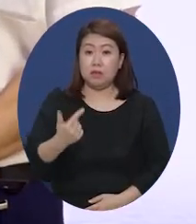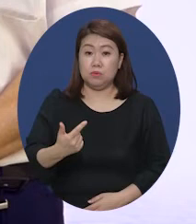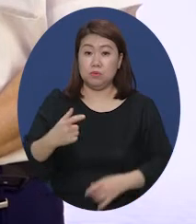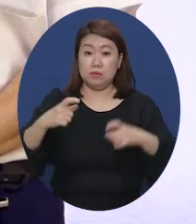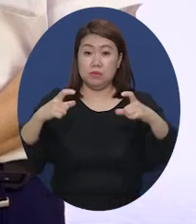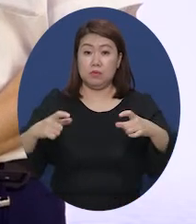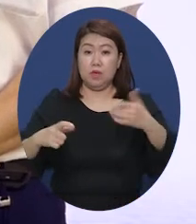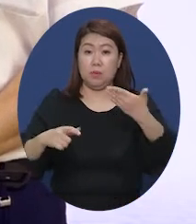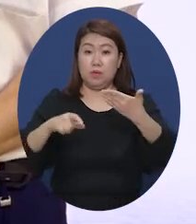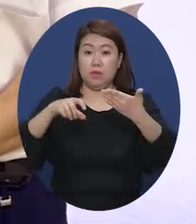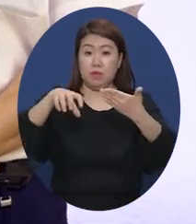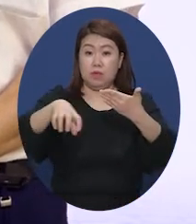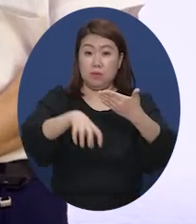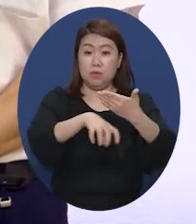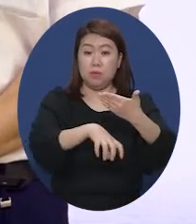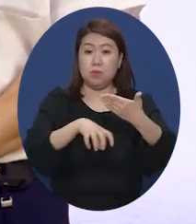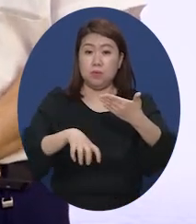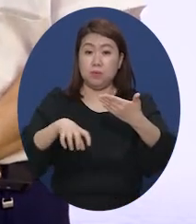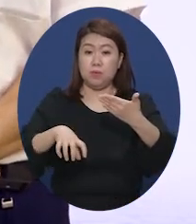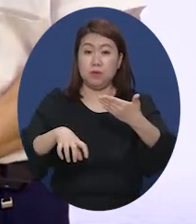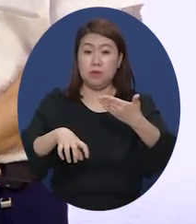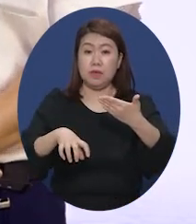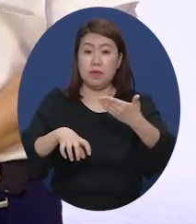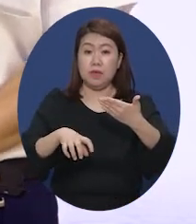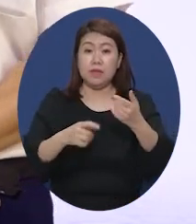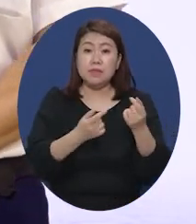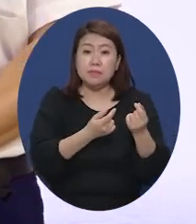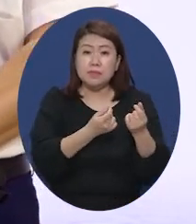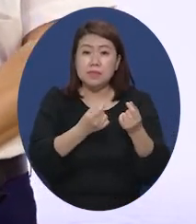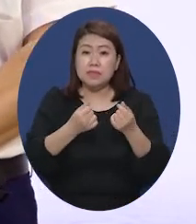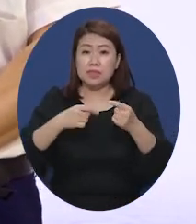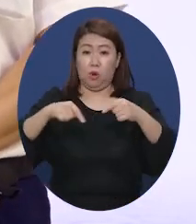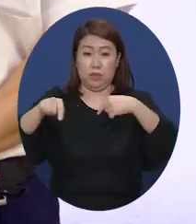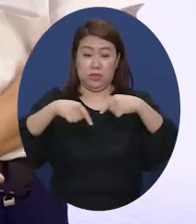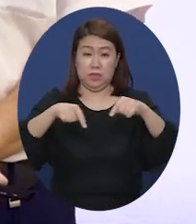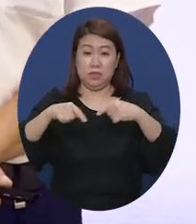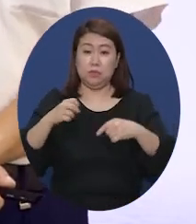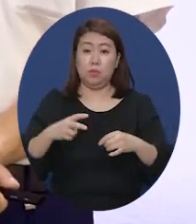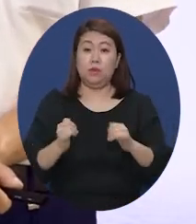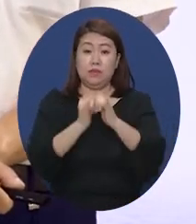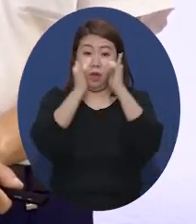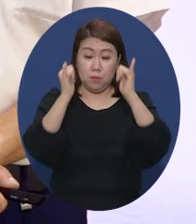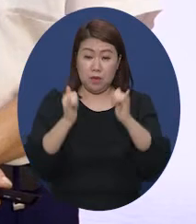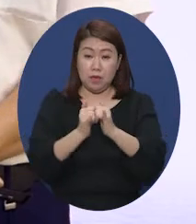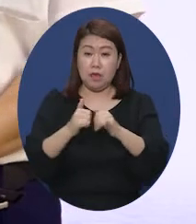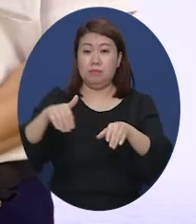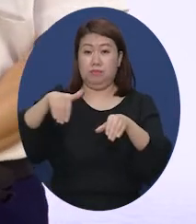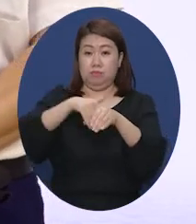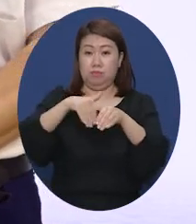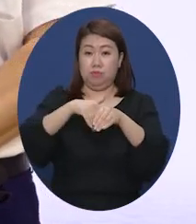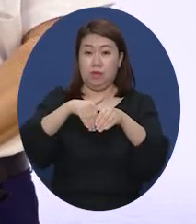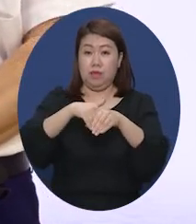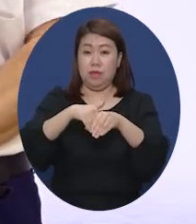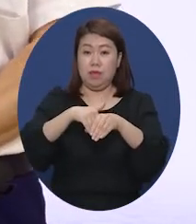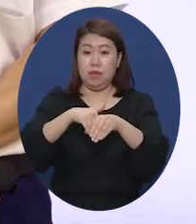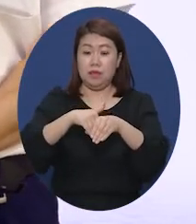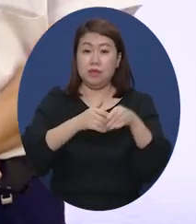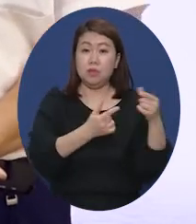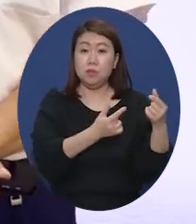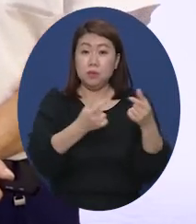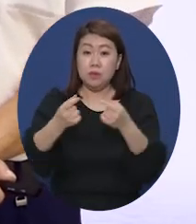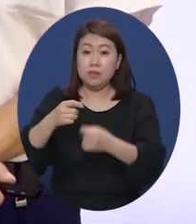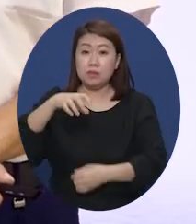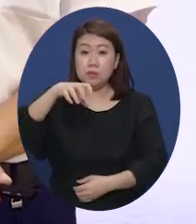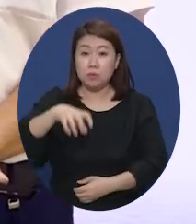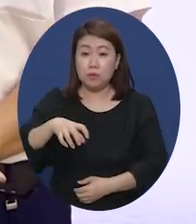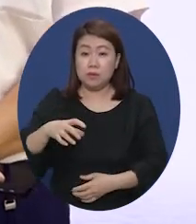그쪽에 해당하는 지역들 국외주의 그 중에서도 생태적으로나 정치적으로나 사회적으로 그리고 문화적으로 동질성을